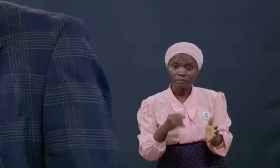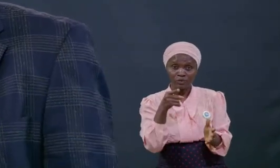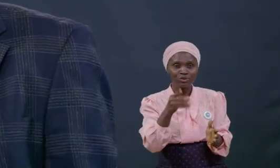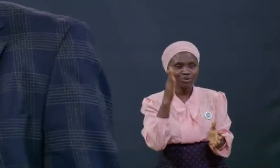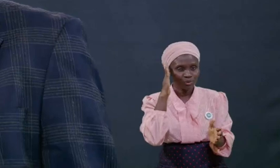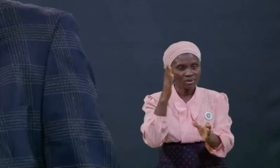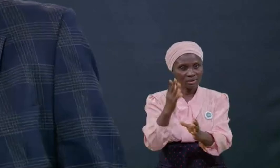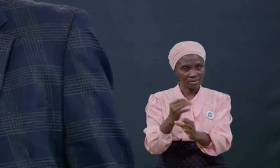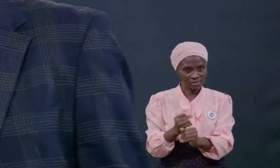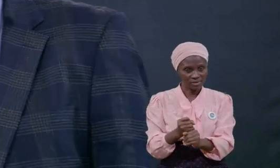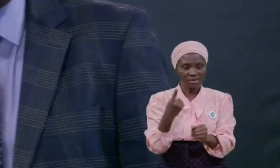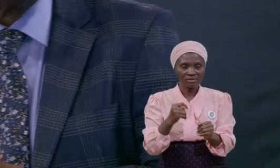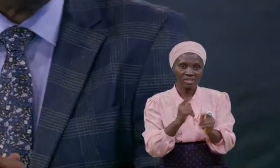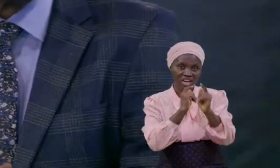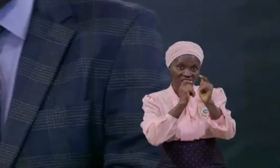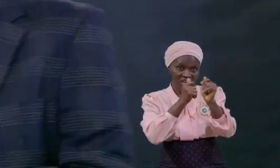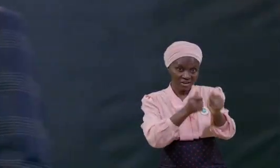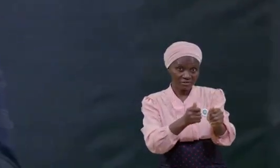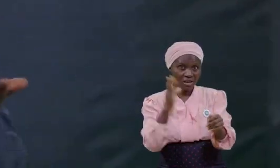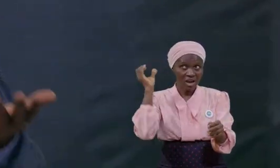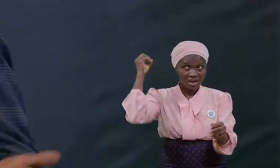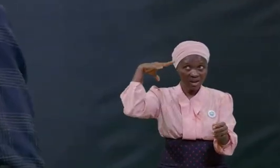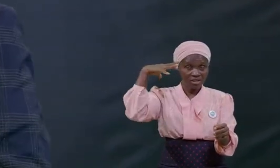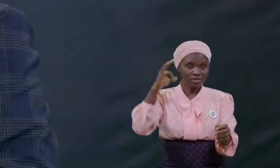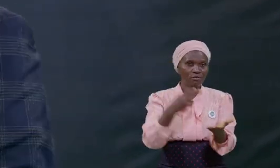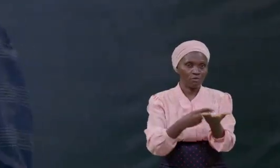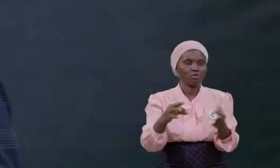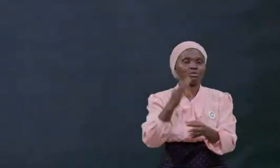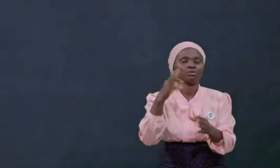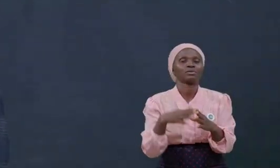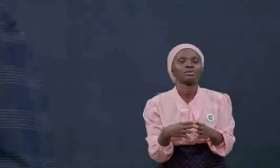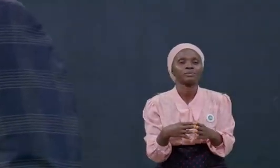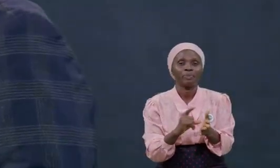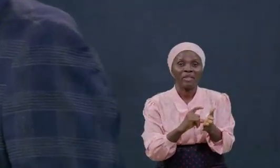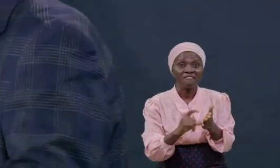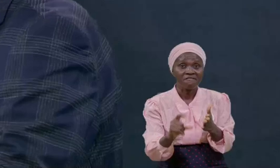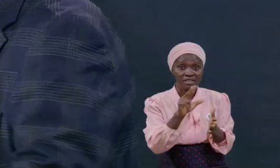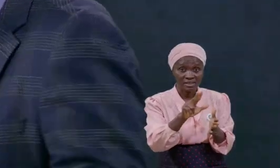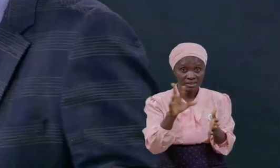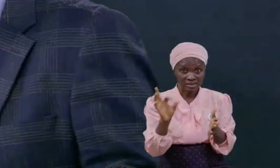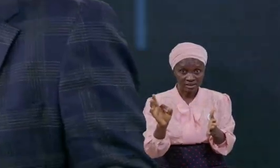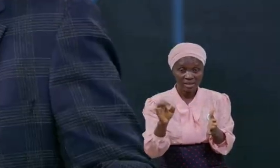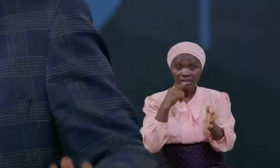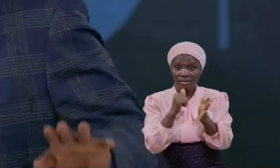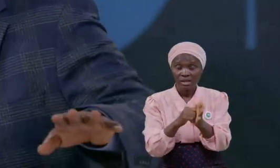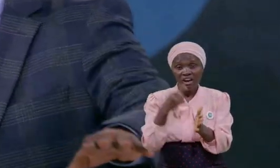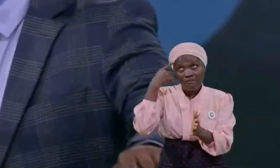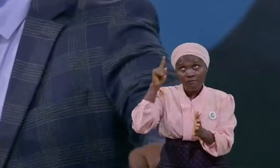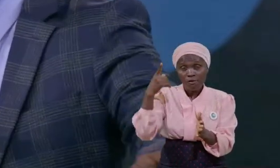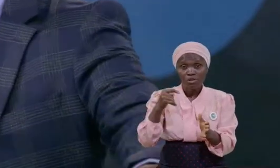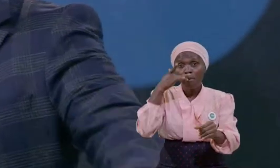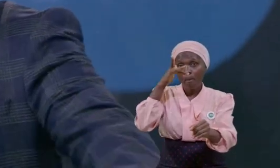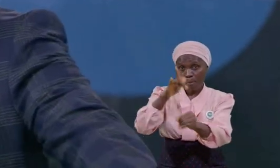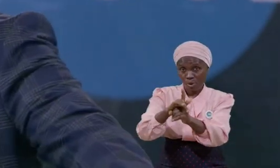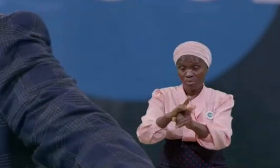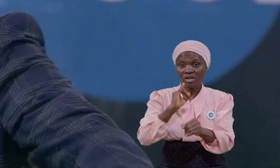la grâce du Saint-Esprit. Verset 39. Verset 39, car la promesse est pour vous. Personne